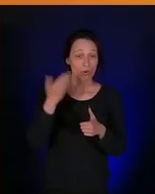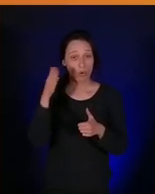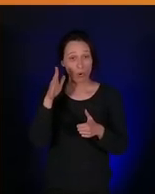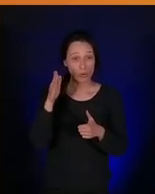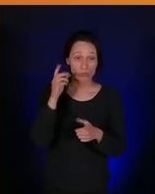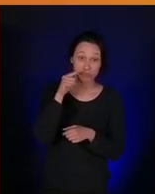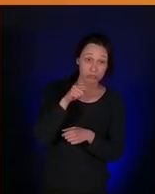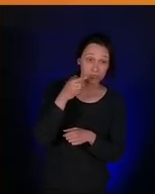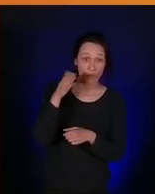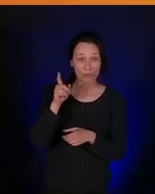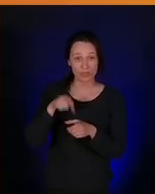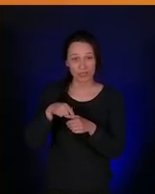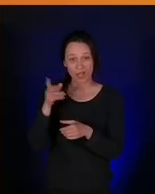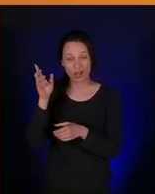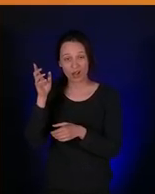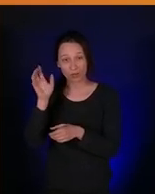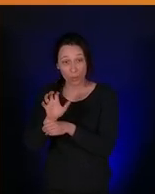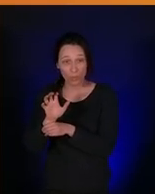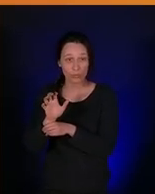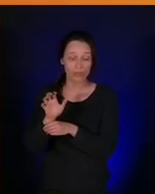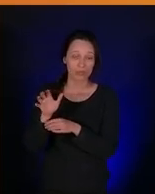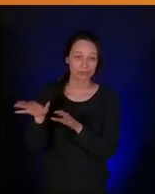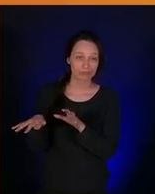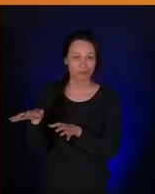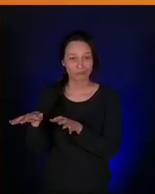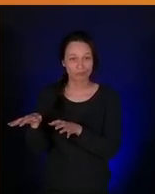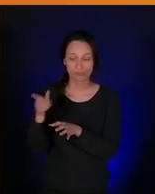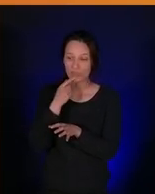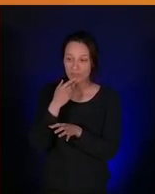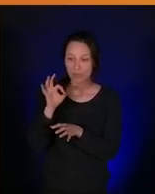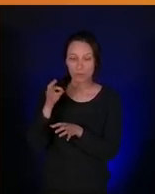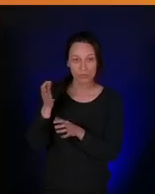vote pour. Je veux dire, on a été capable dans la préparation du congrès